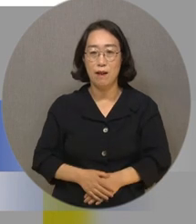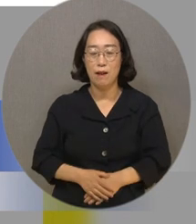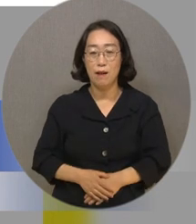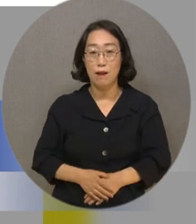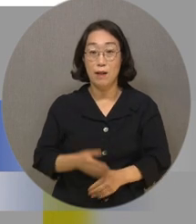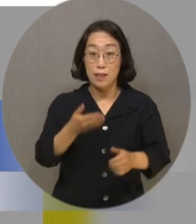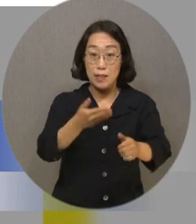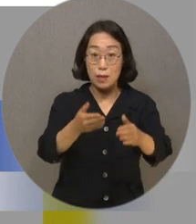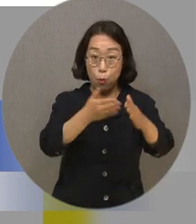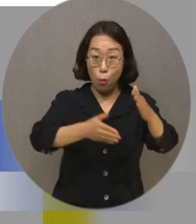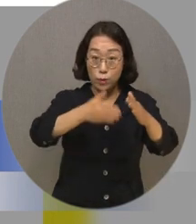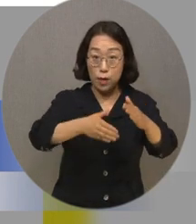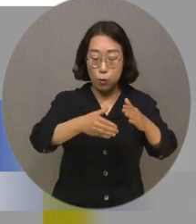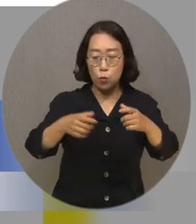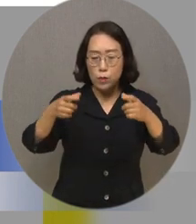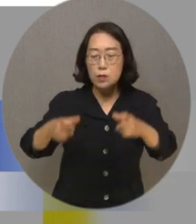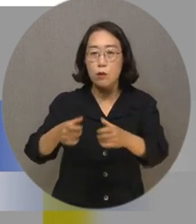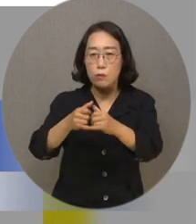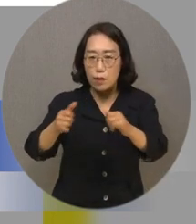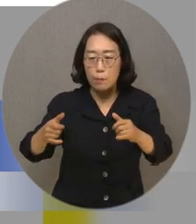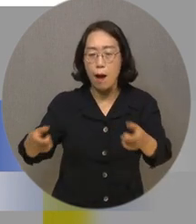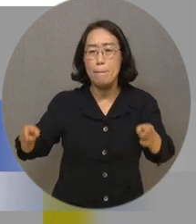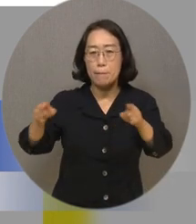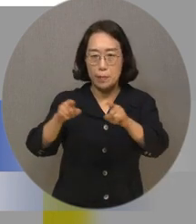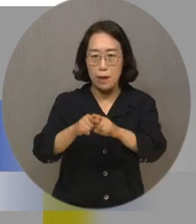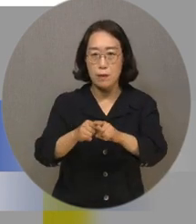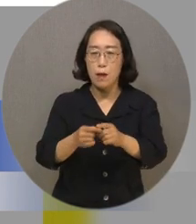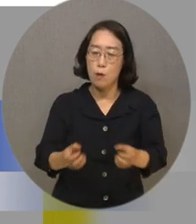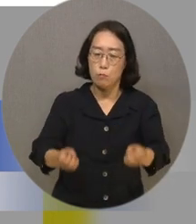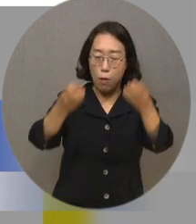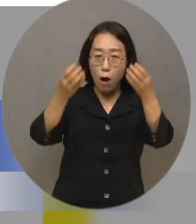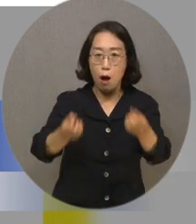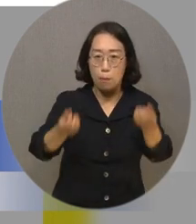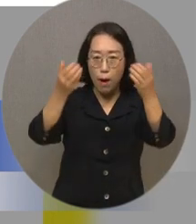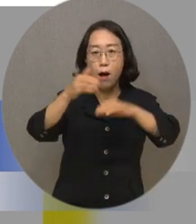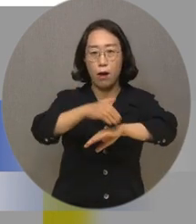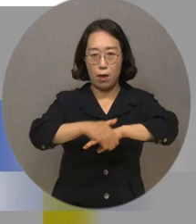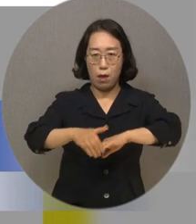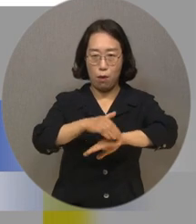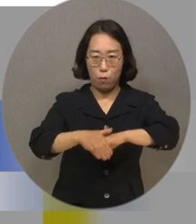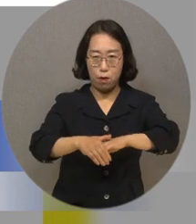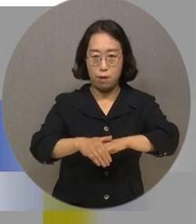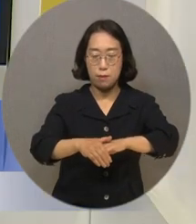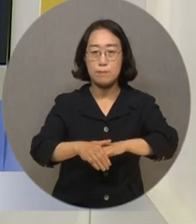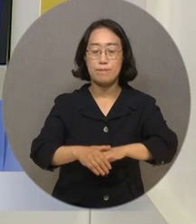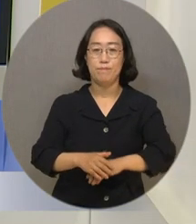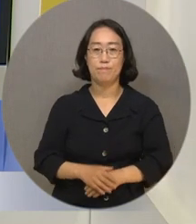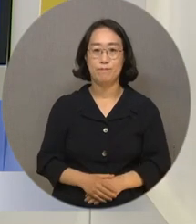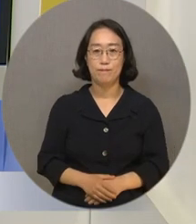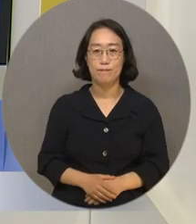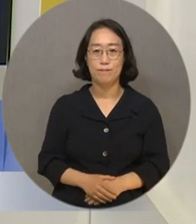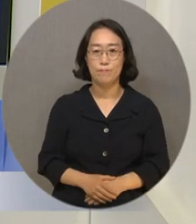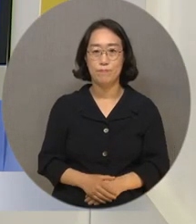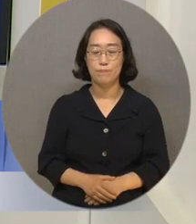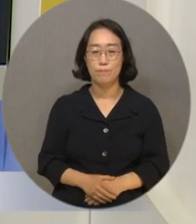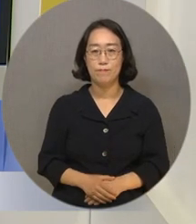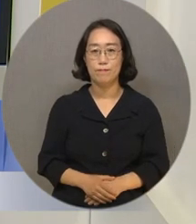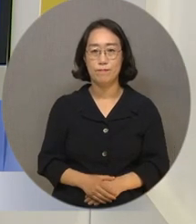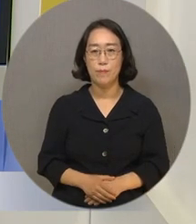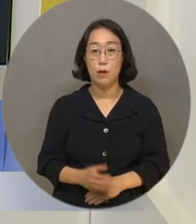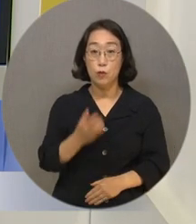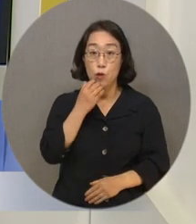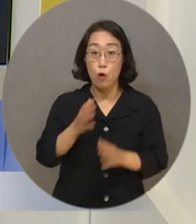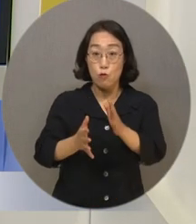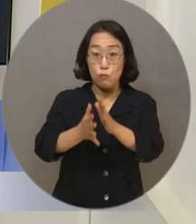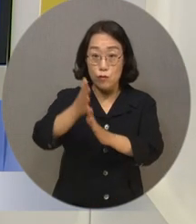앞으로도 지역 주민들과 함께할 수 있는 다양한 행사를 마련할 것이라고 말했습니다. 다음 뉴스입니다.